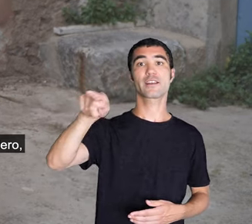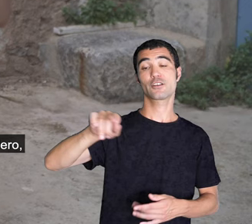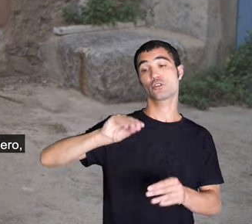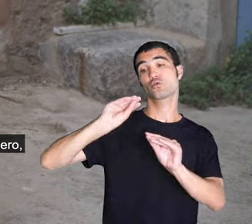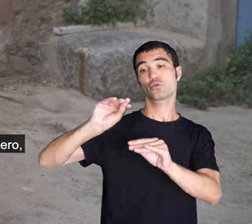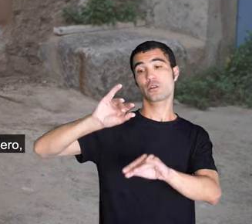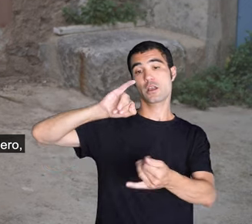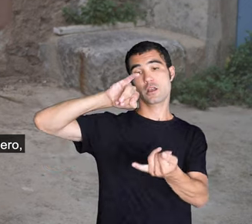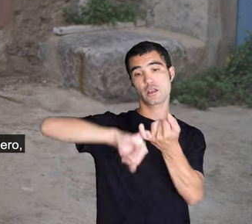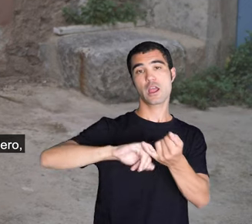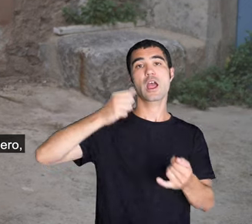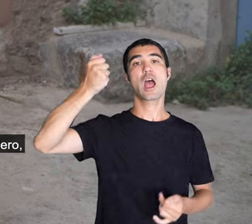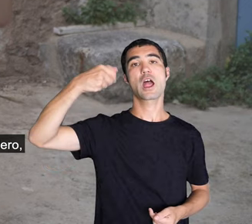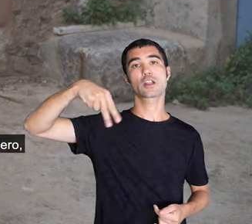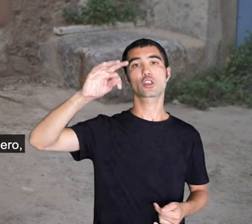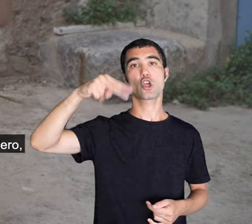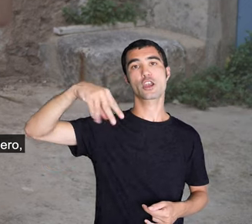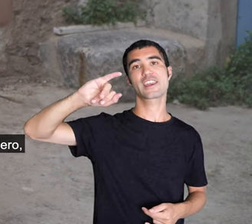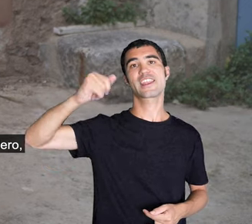seva dona nomia